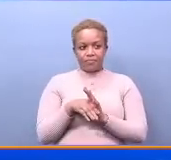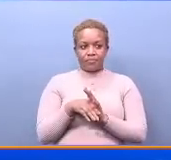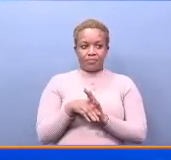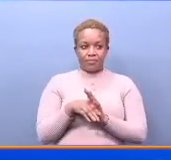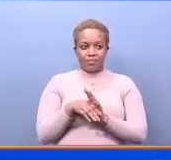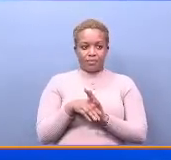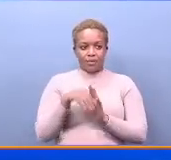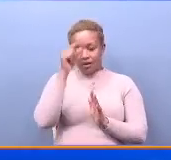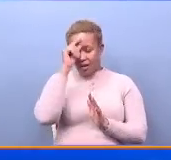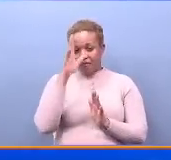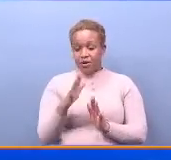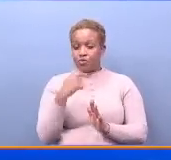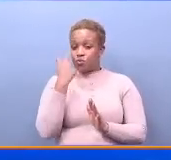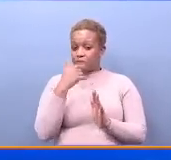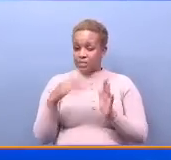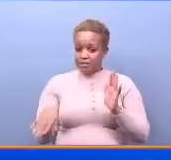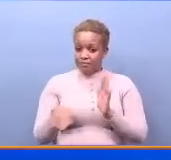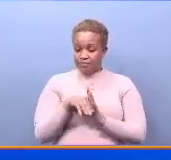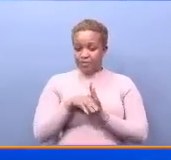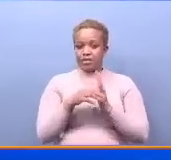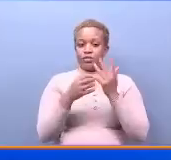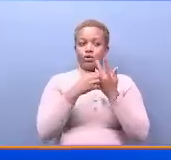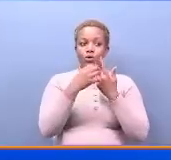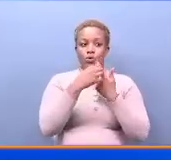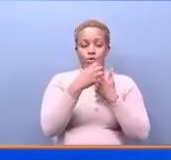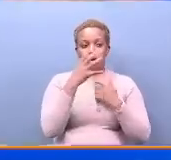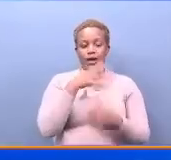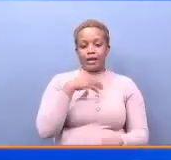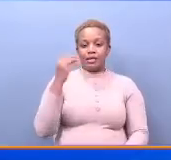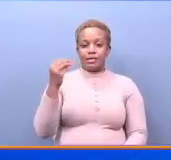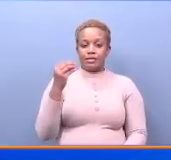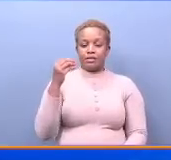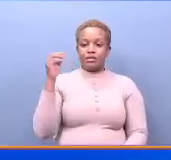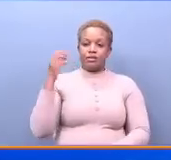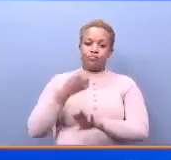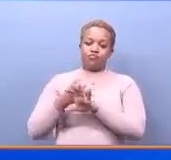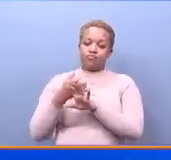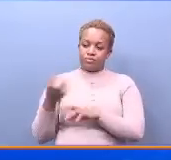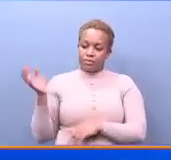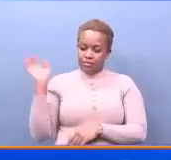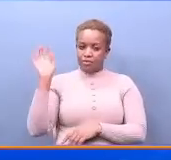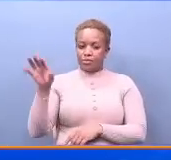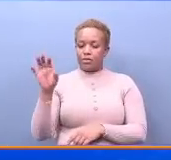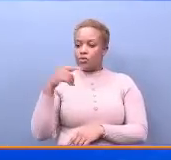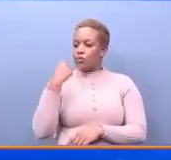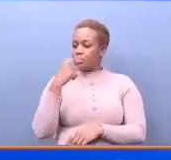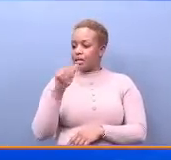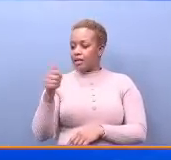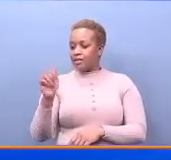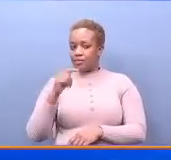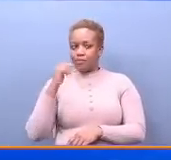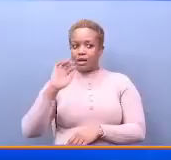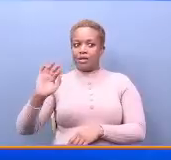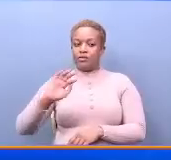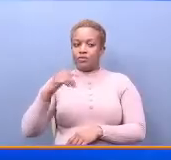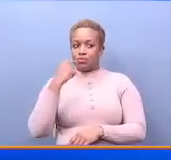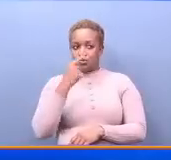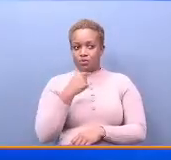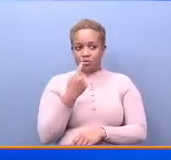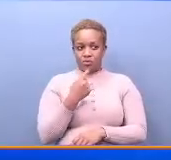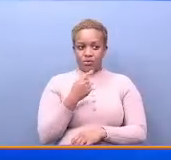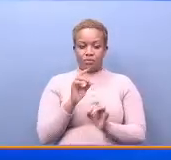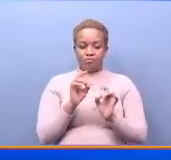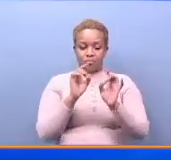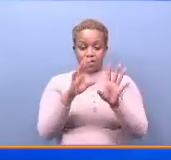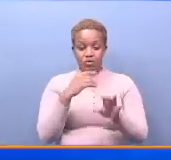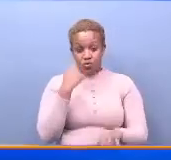Gavana impeached ni Sonko na Waititu. Mm-hmm. Kama Waititu hasimami, nani mwingine amebaki? Akutaje jina tu, kweli ndio. Ukisema yule amekuwa